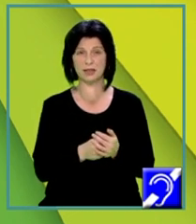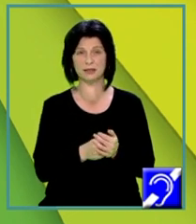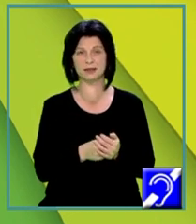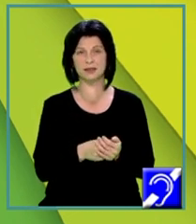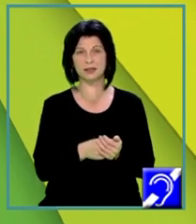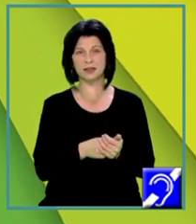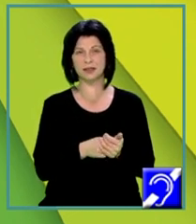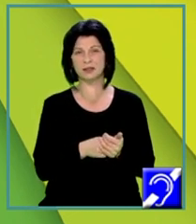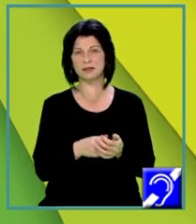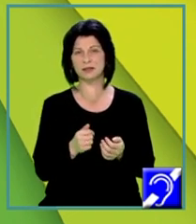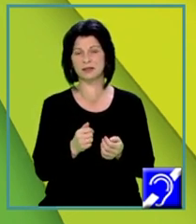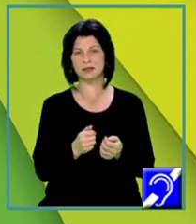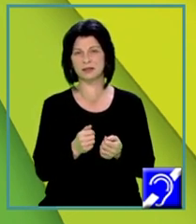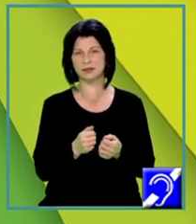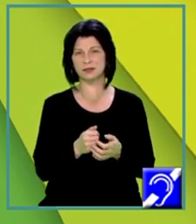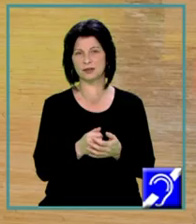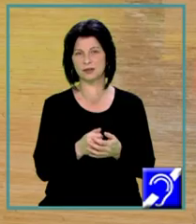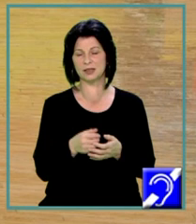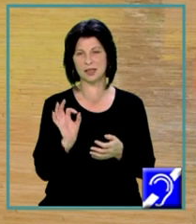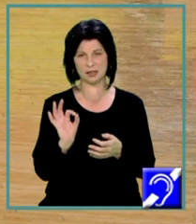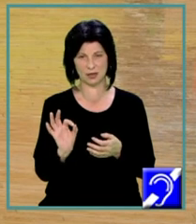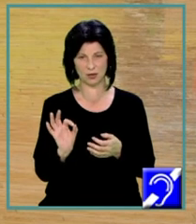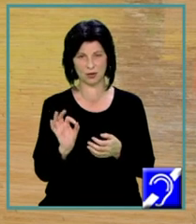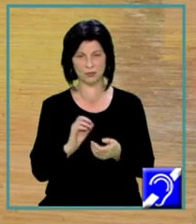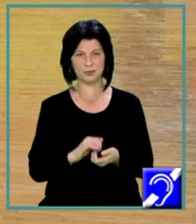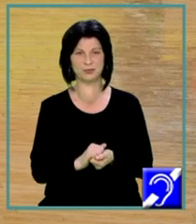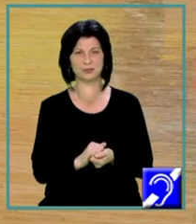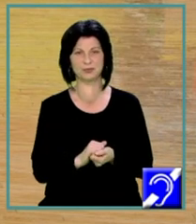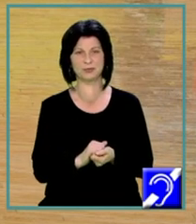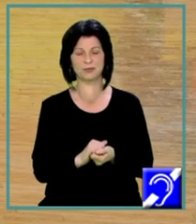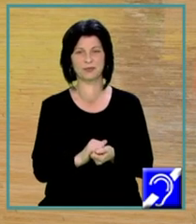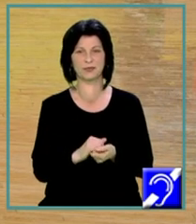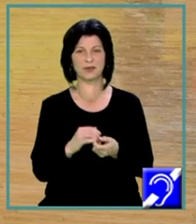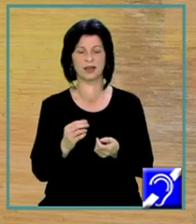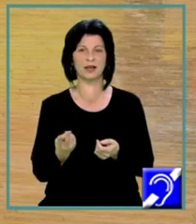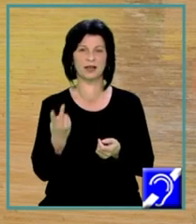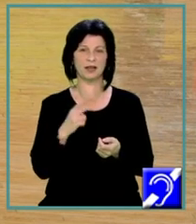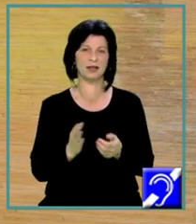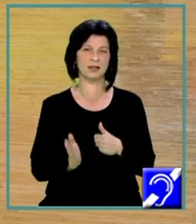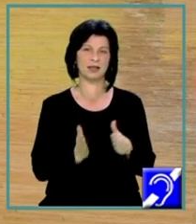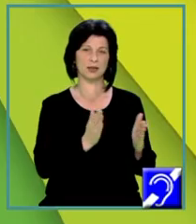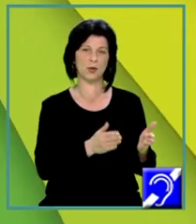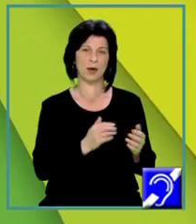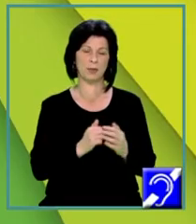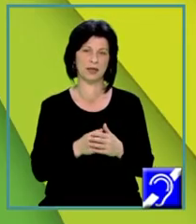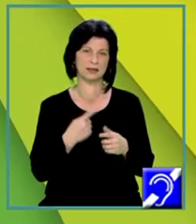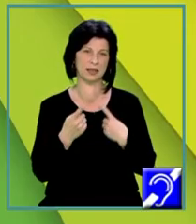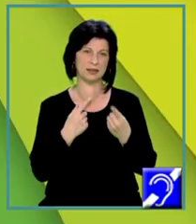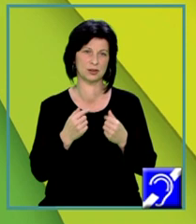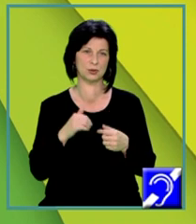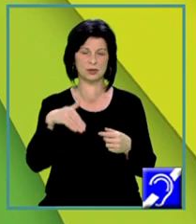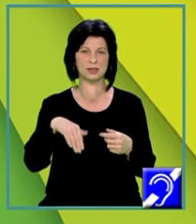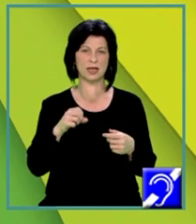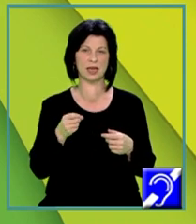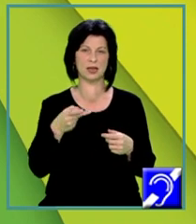nu semna unor zero sau 01 adică zero acum a doua parte a discutiei concentrat pe morfisme consider două